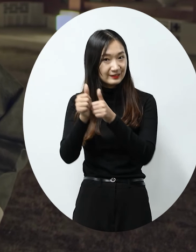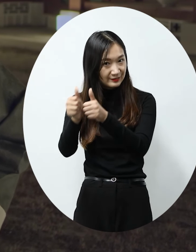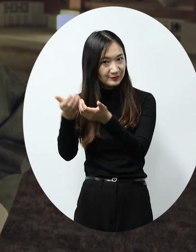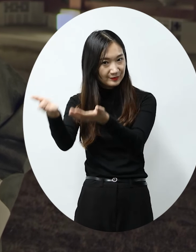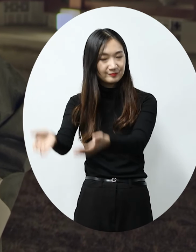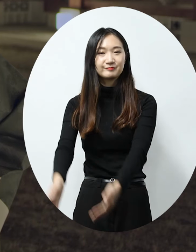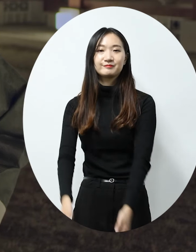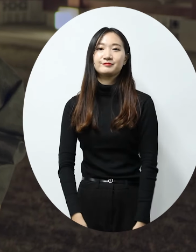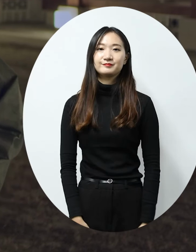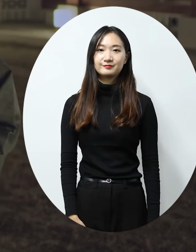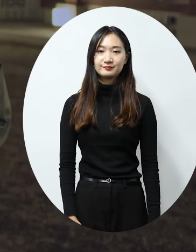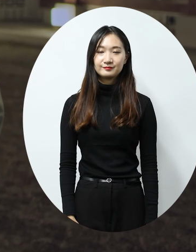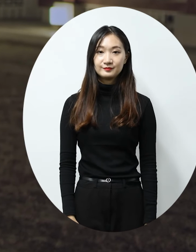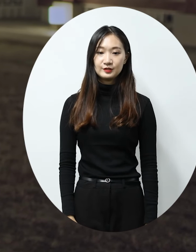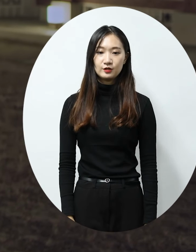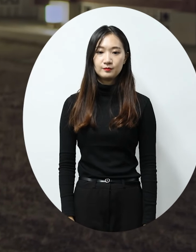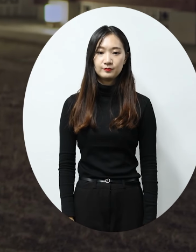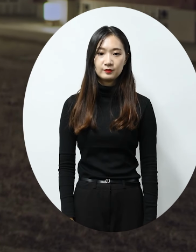따르시지요